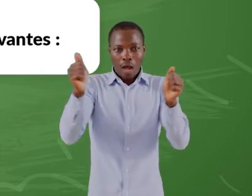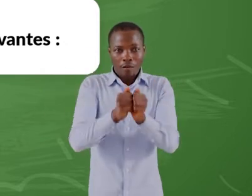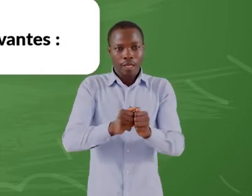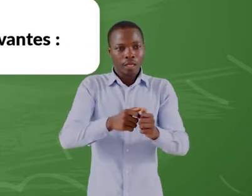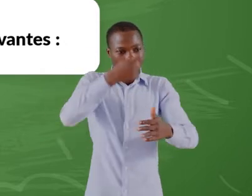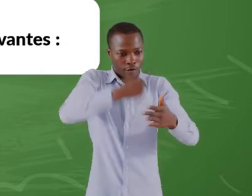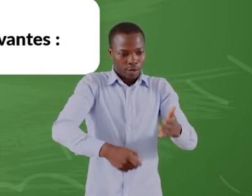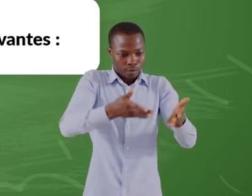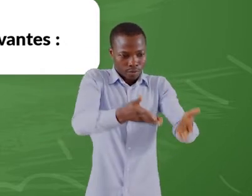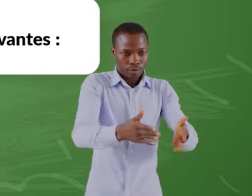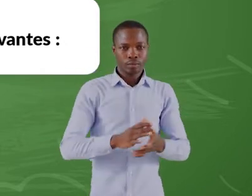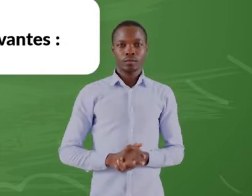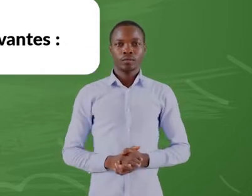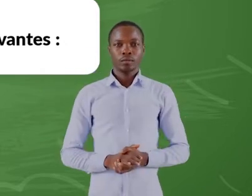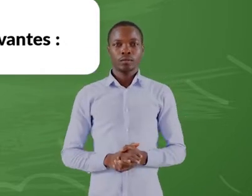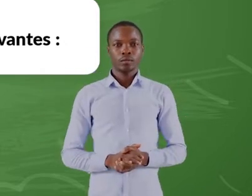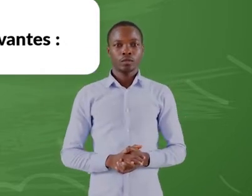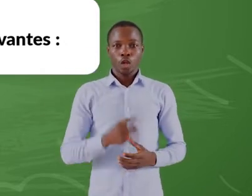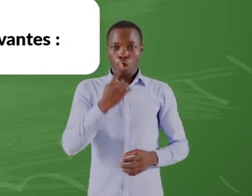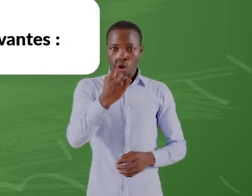valeurs suivantes.